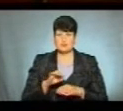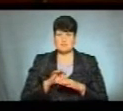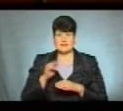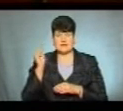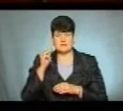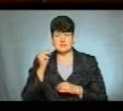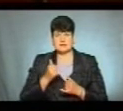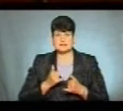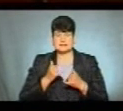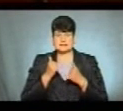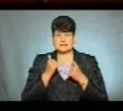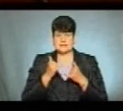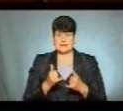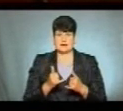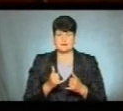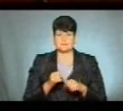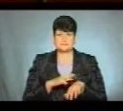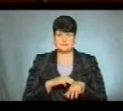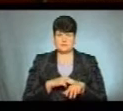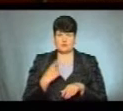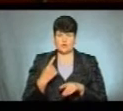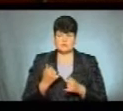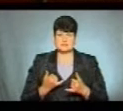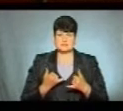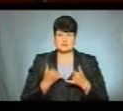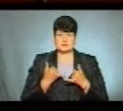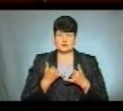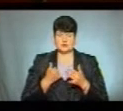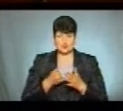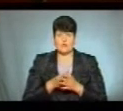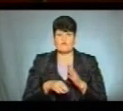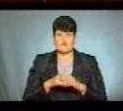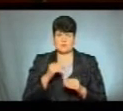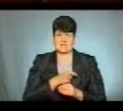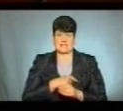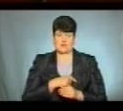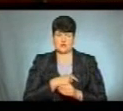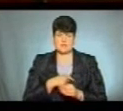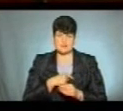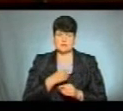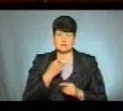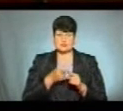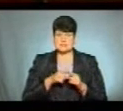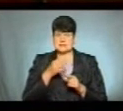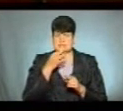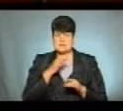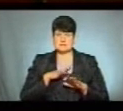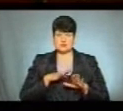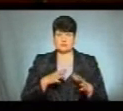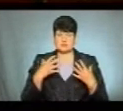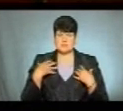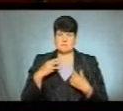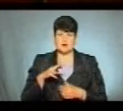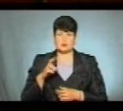навчання для силовиків області до позачергових виборів депутатів. Про це повідомив заступник начальника Нацполіції області